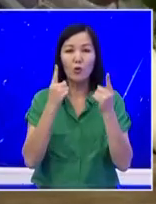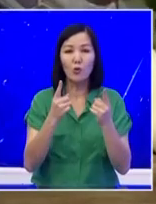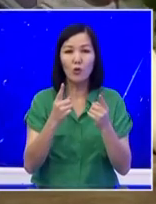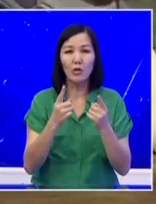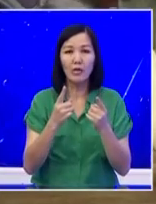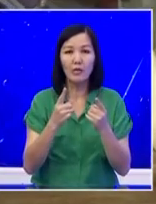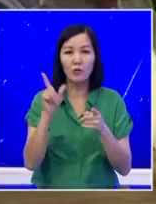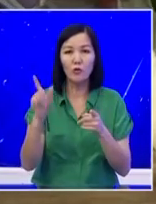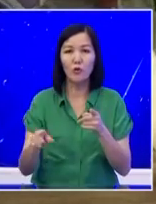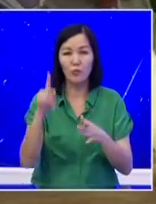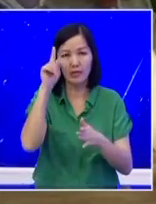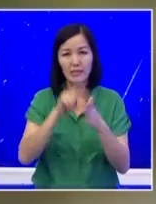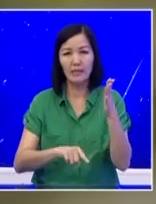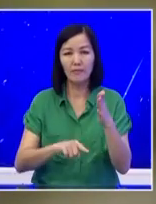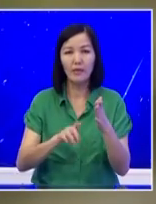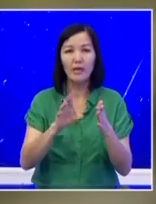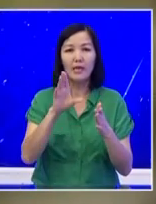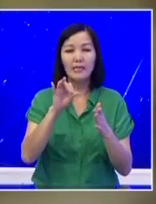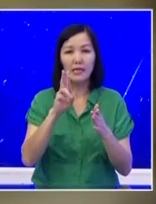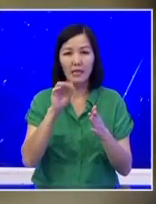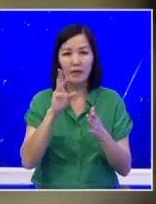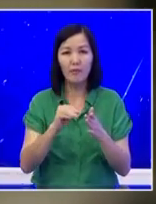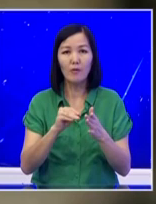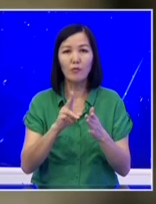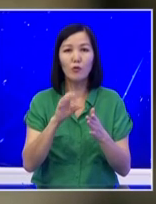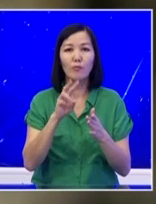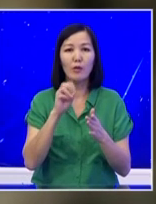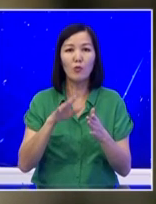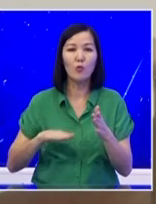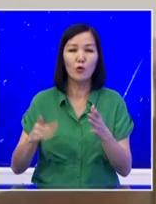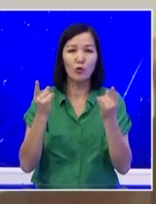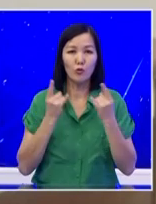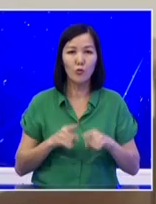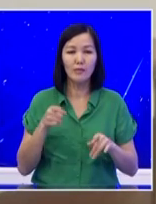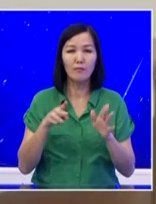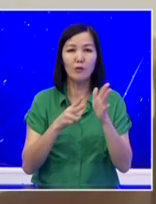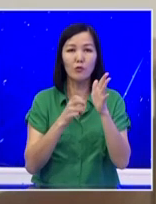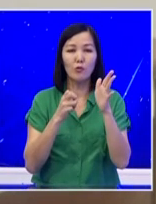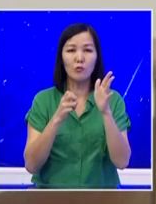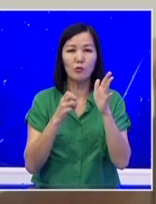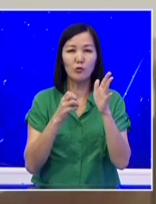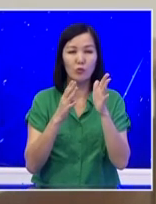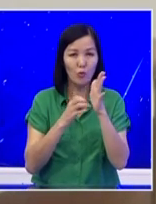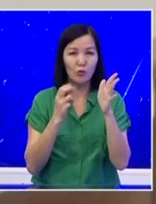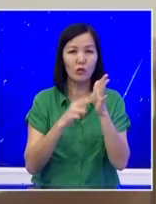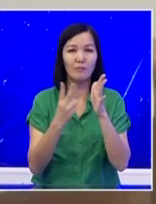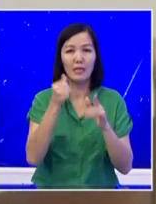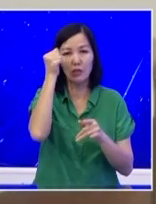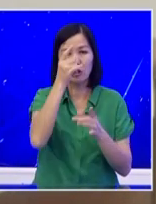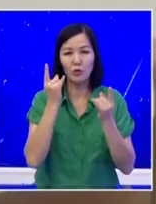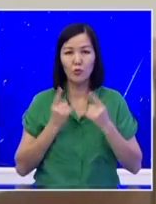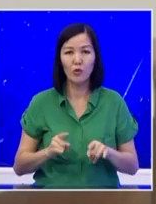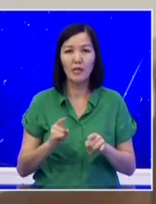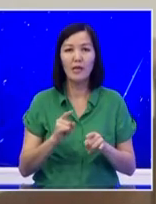ұлықтаушы тұлға боларына сенім білдірді. Серік Абекенұлы Сарыбай Күреңбел өңірінің тумасы, 1972 жылы